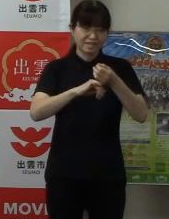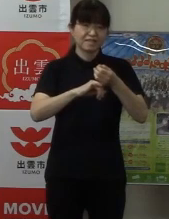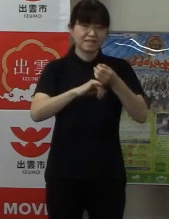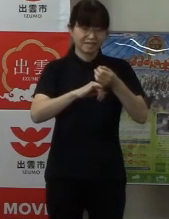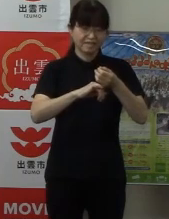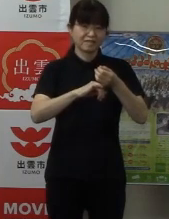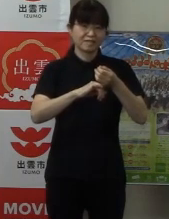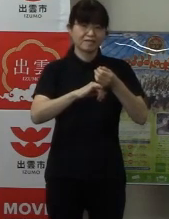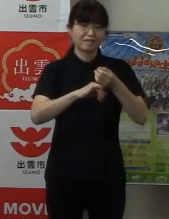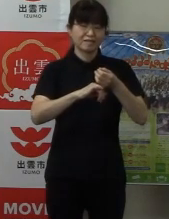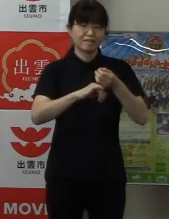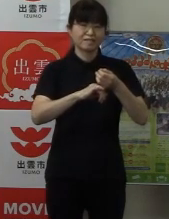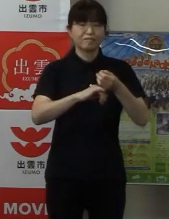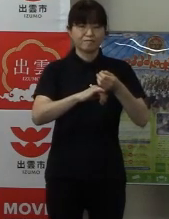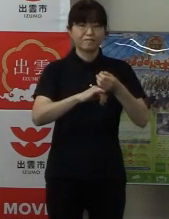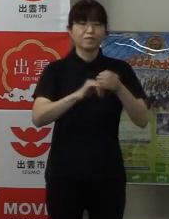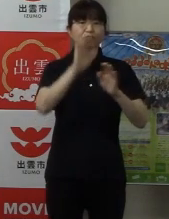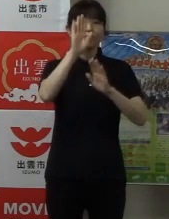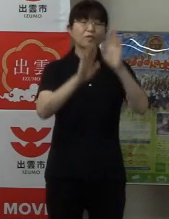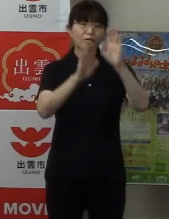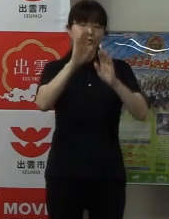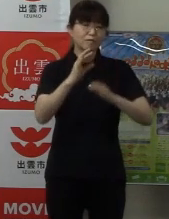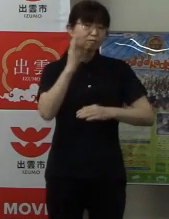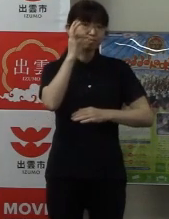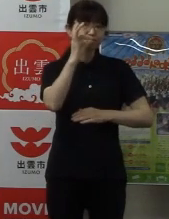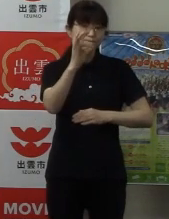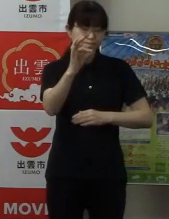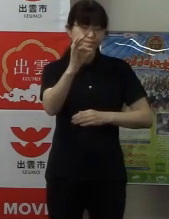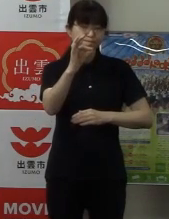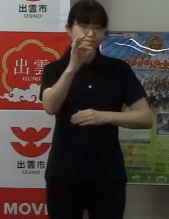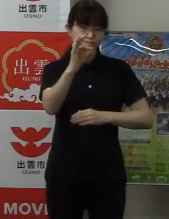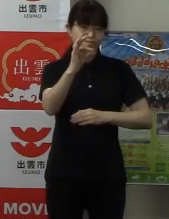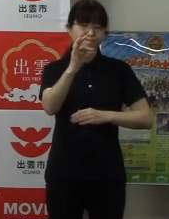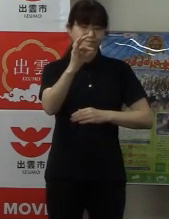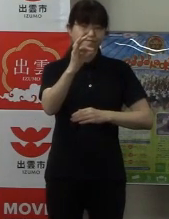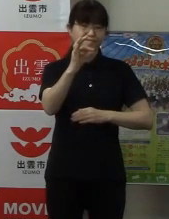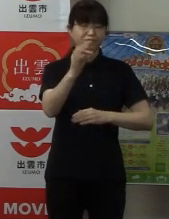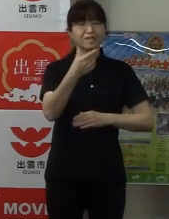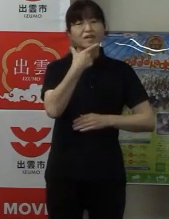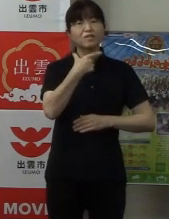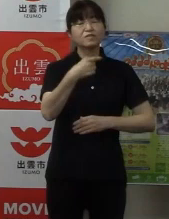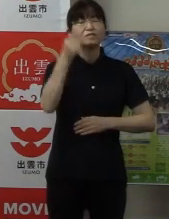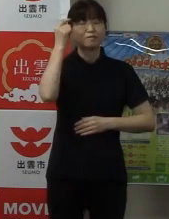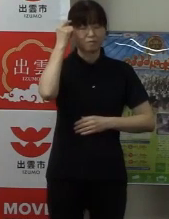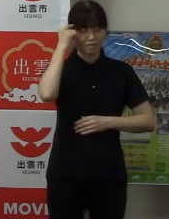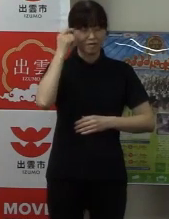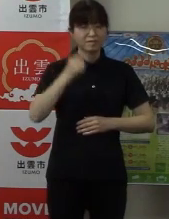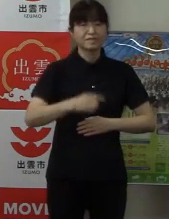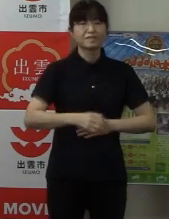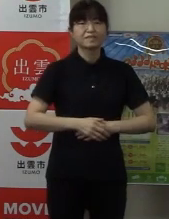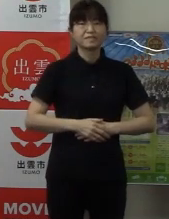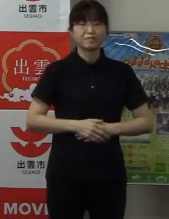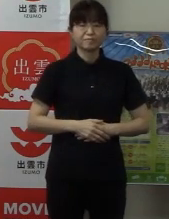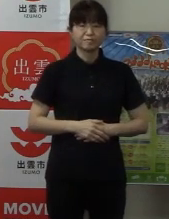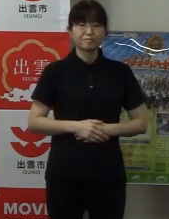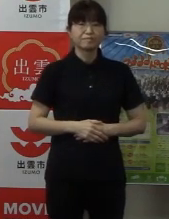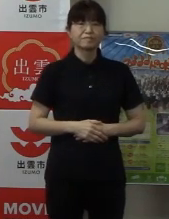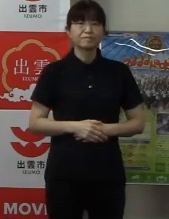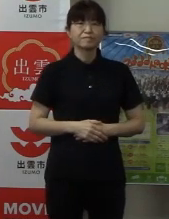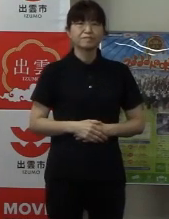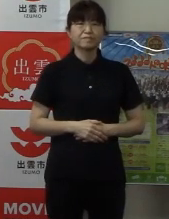その素晴らしさをですね、直接見ていただければというふうに思います